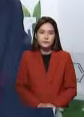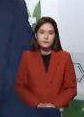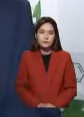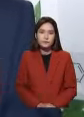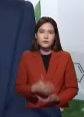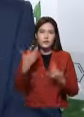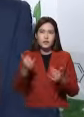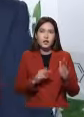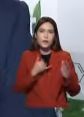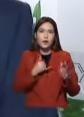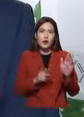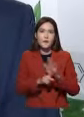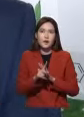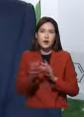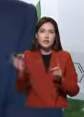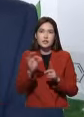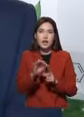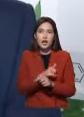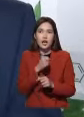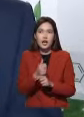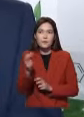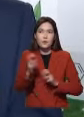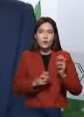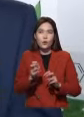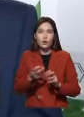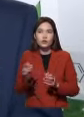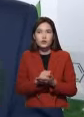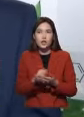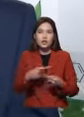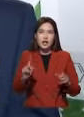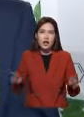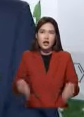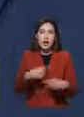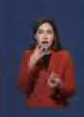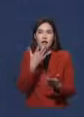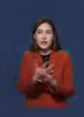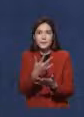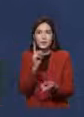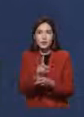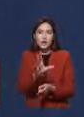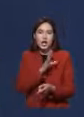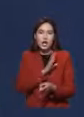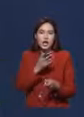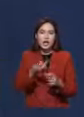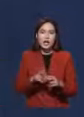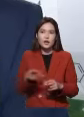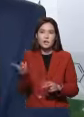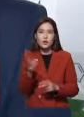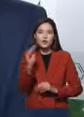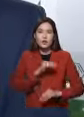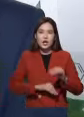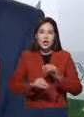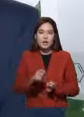Біздің басты мақсат жаңа тұтынушыларды тауып, өзіміздің өнімді көрсету, Қазақстанның ішкі нарығын зерттеп көргіміз келеді. Осы негізгі үш ұстанымды алға қойып